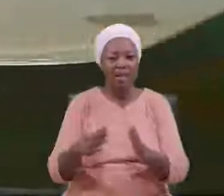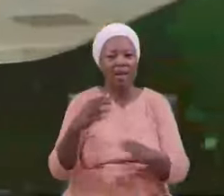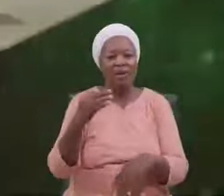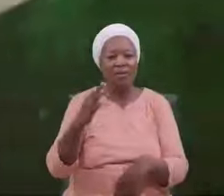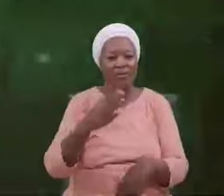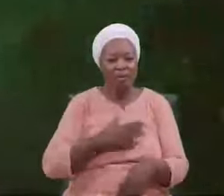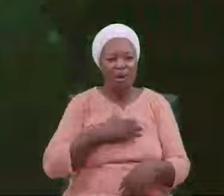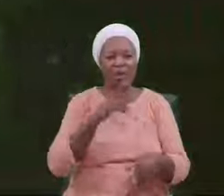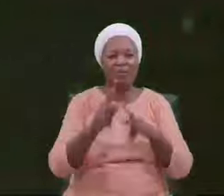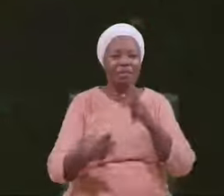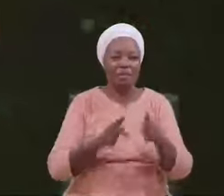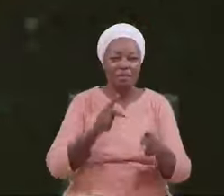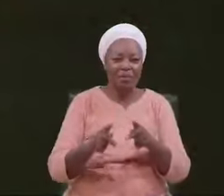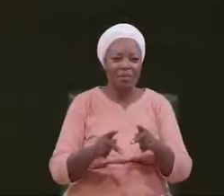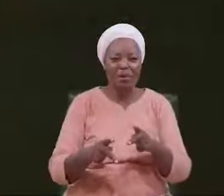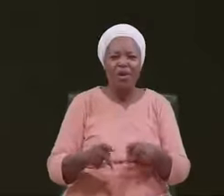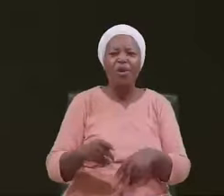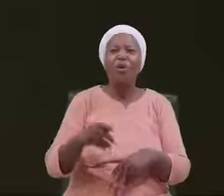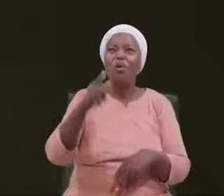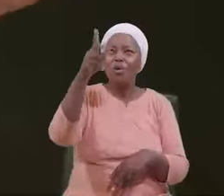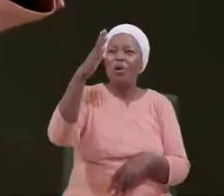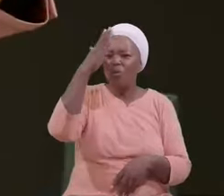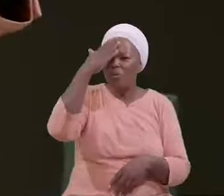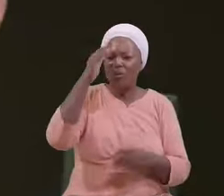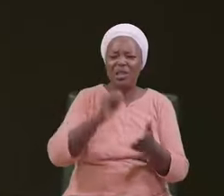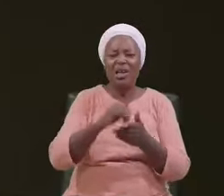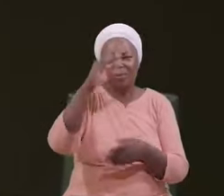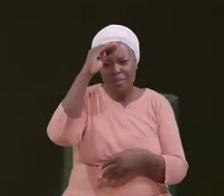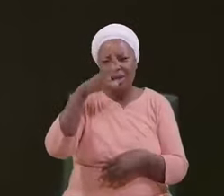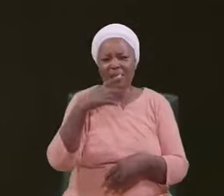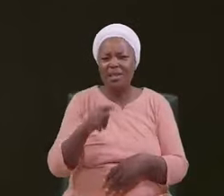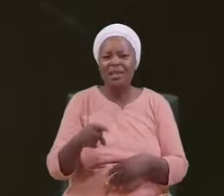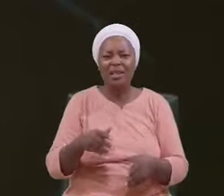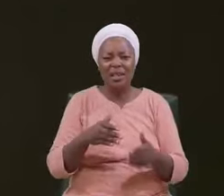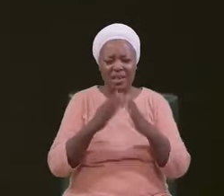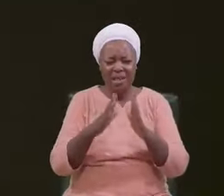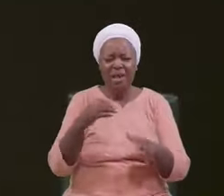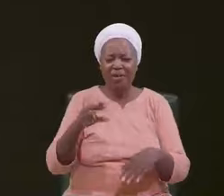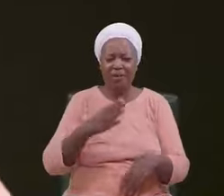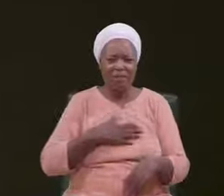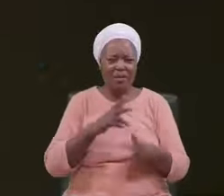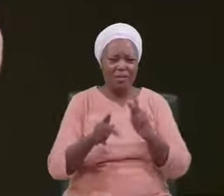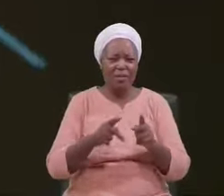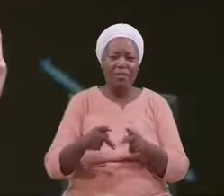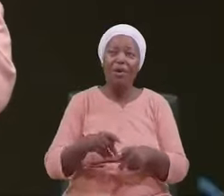Le Seigneur reconnaît cet homme-là, le chef de mon peuple. Il va vous